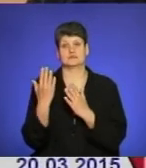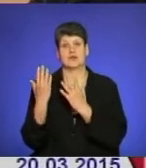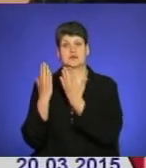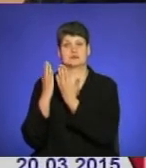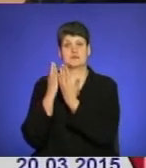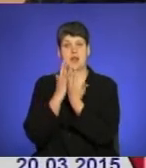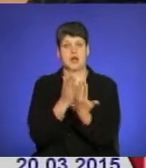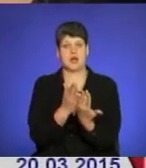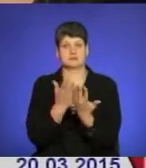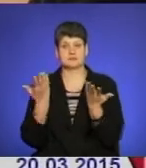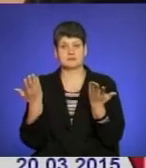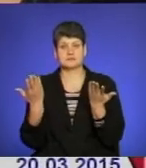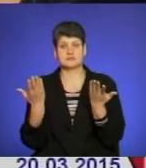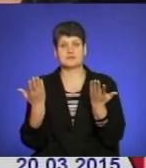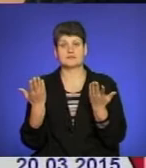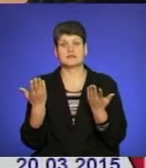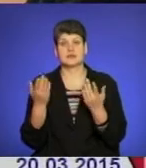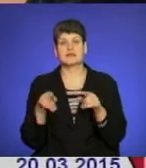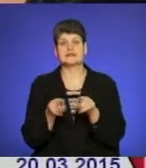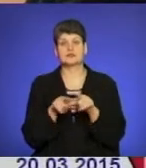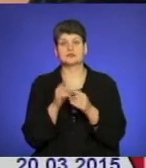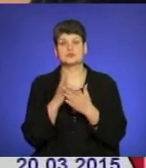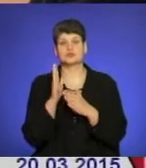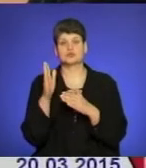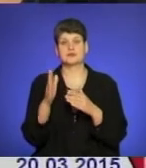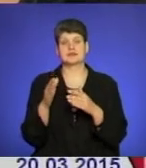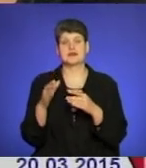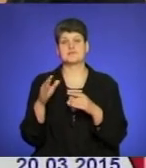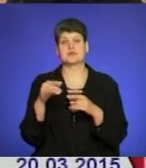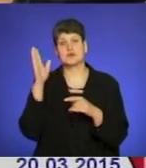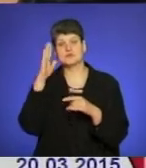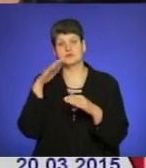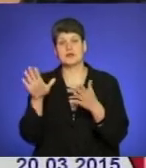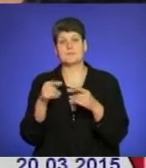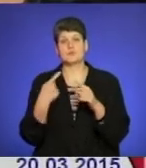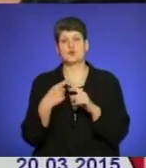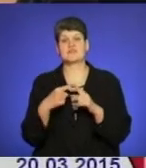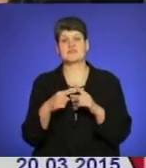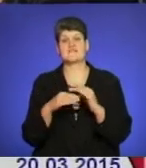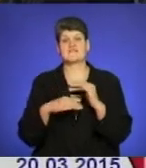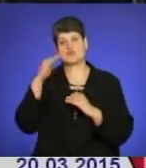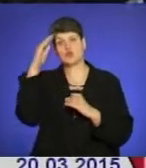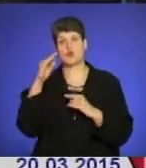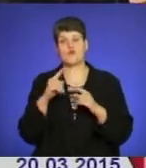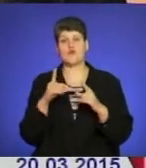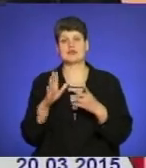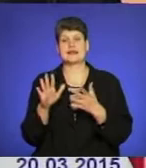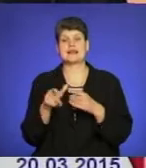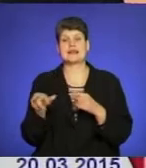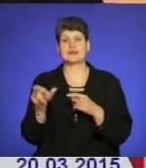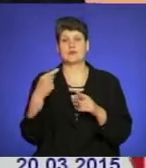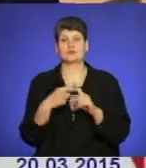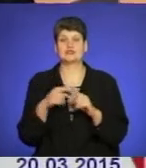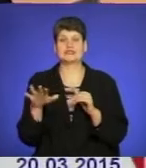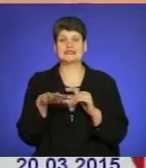Паркан, який тут йде. Далі він має заходити майже до відстойника, плюс високовольтна лінія. Плюс тут ділянка,